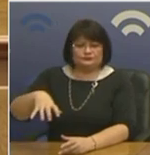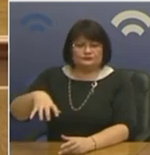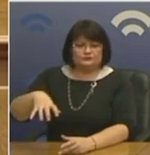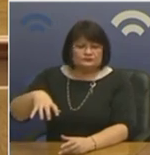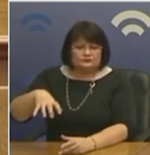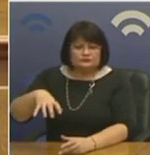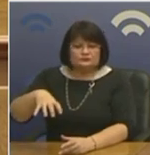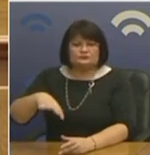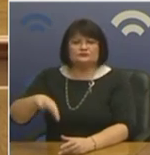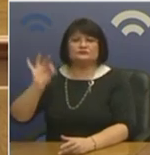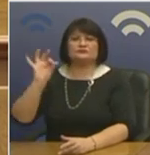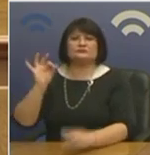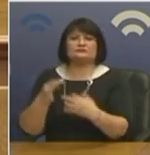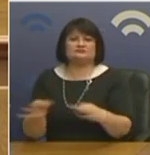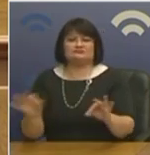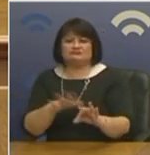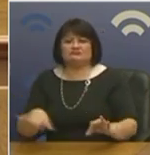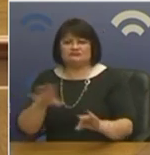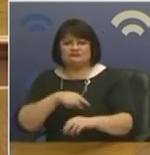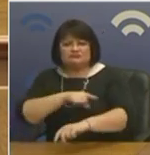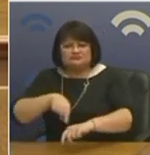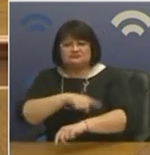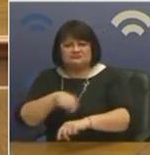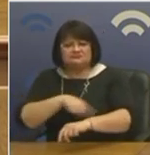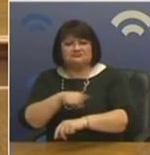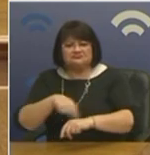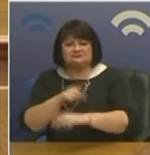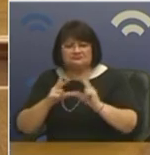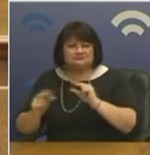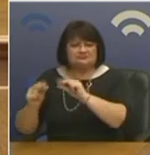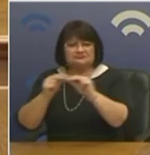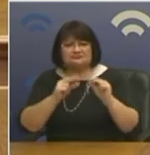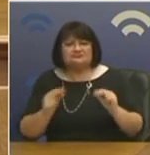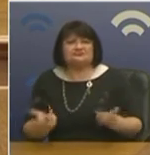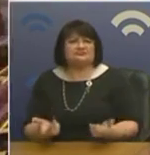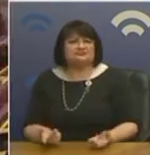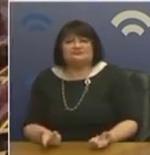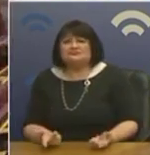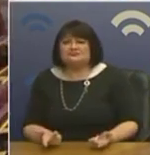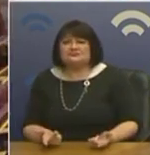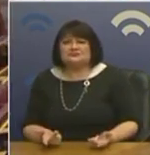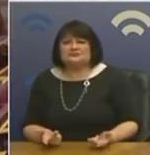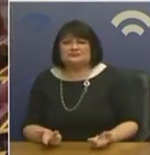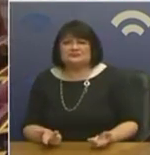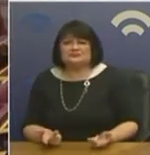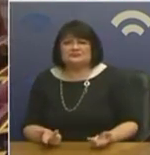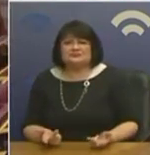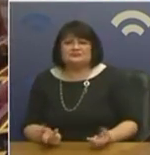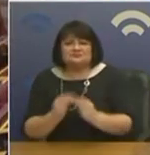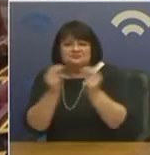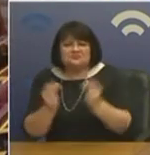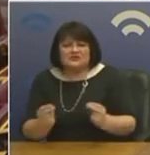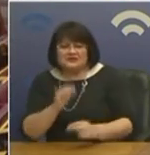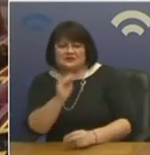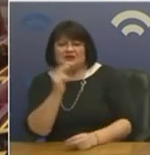των αυδήρων. Είχαν κάνει πολύ ωραίες κρίνες για νερό, τα φτιάξαν πολύ ωραία τα πράγματα, αλλά δεν είχε νερό η πόλη, κύριε